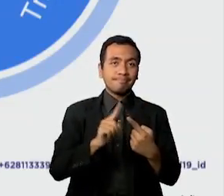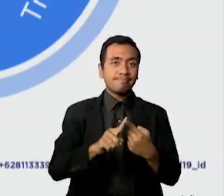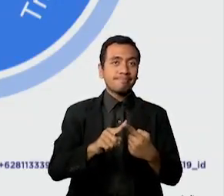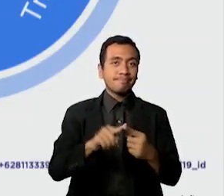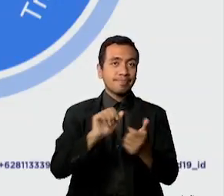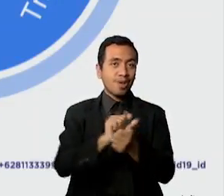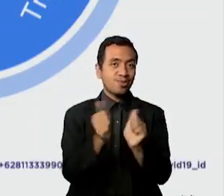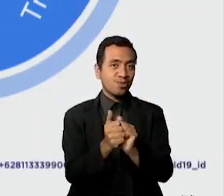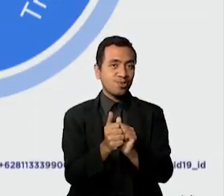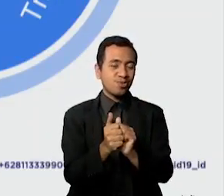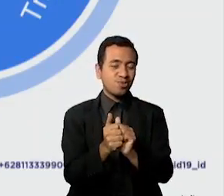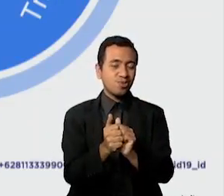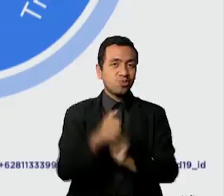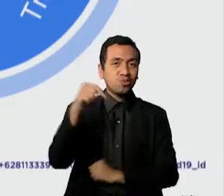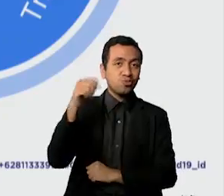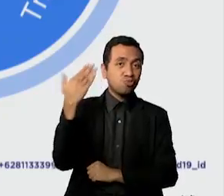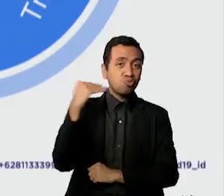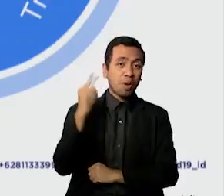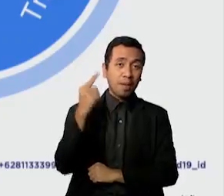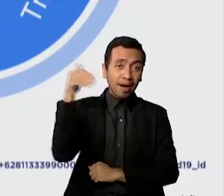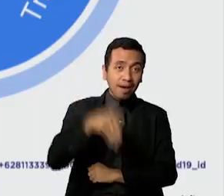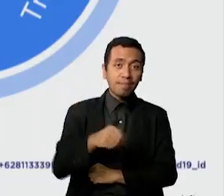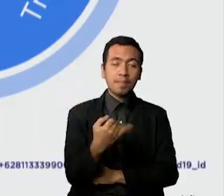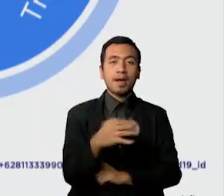kontribusi kasus dari awal sampai dengan sekarang